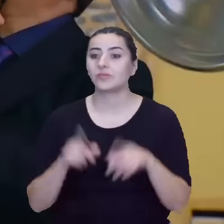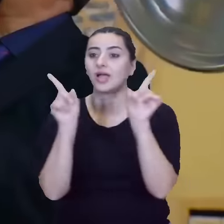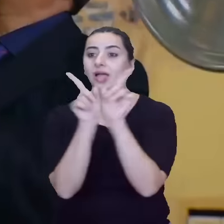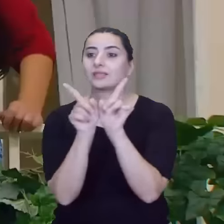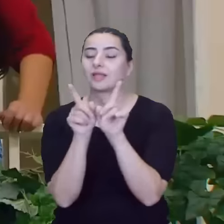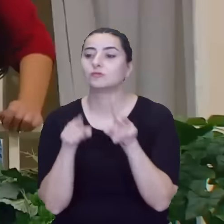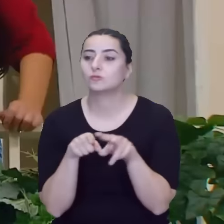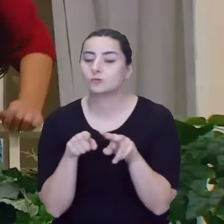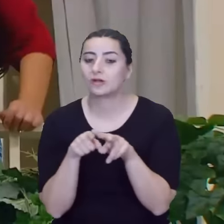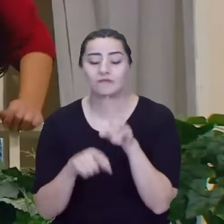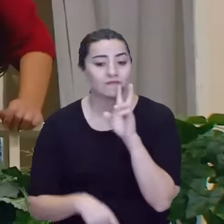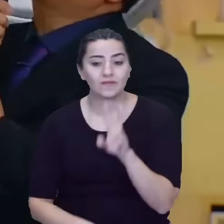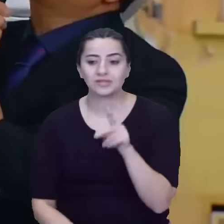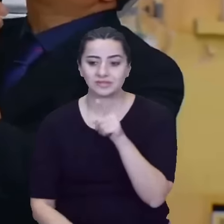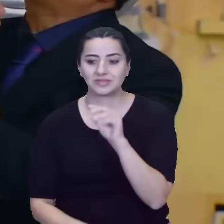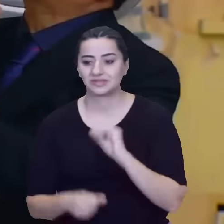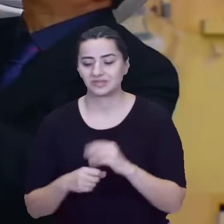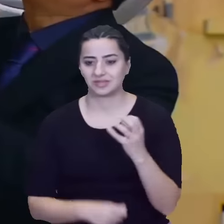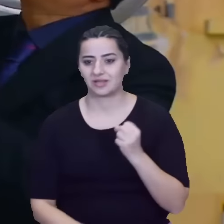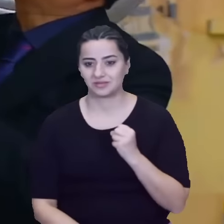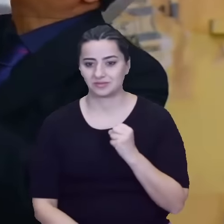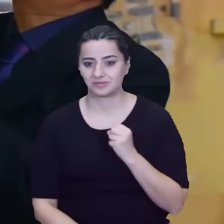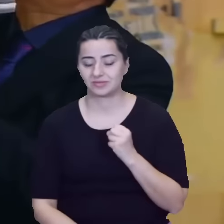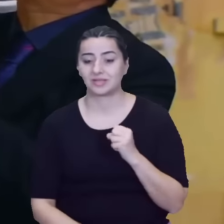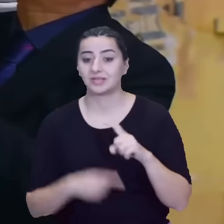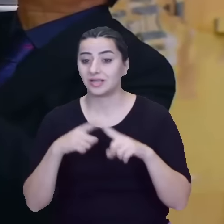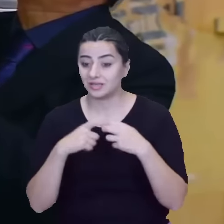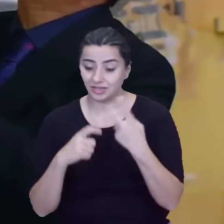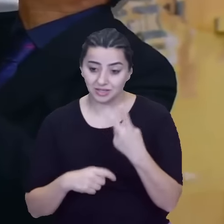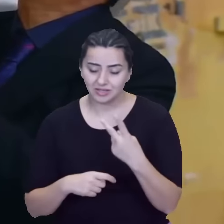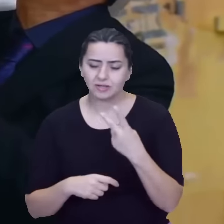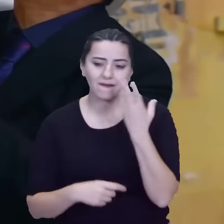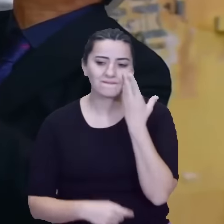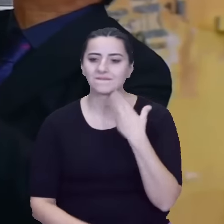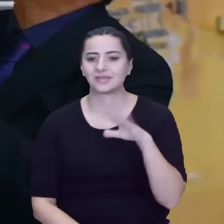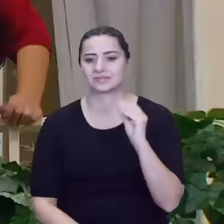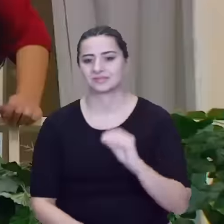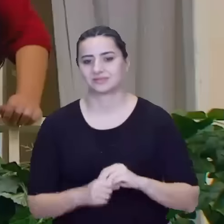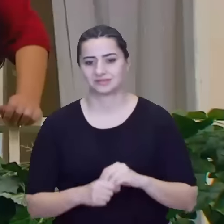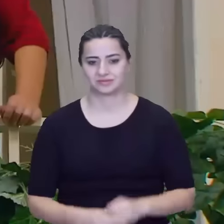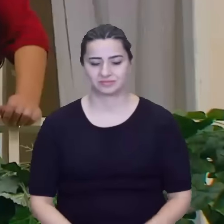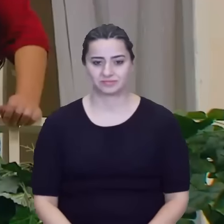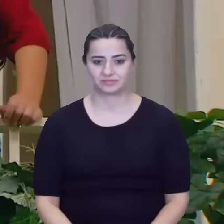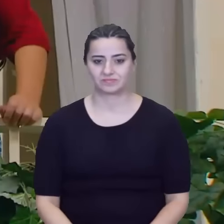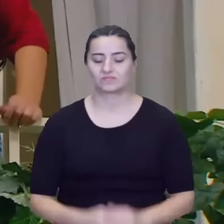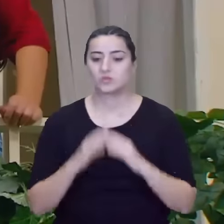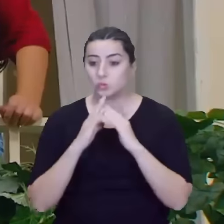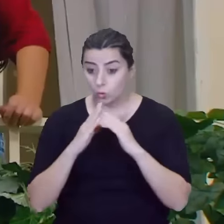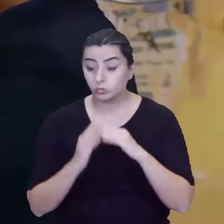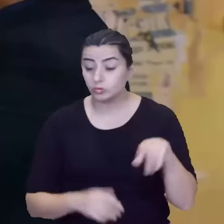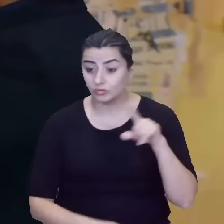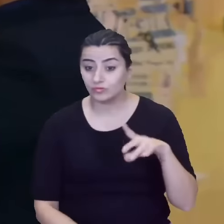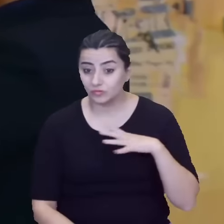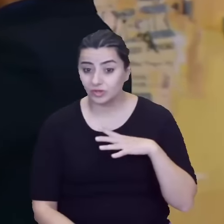Anten Nurten. Vallahi sırf senin için aldım. TRT 2'yi billur gibi izleyeceksin. Komşular var